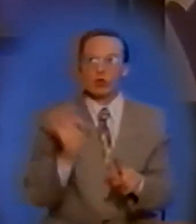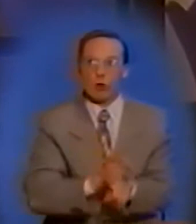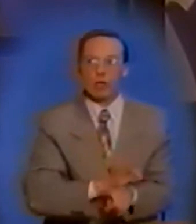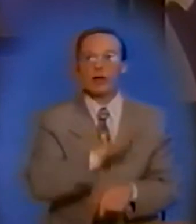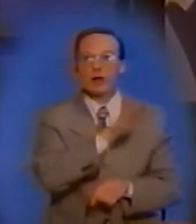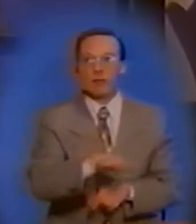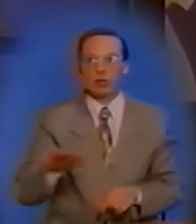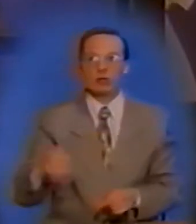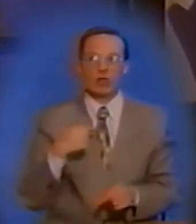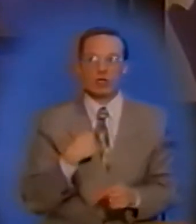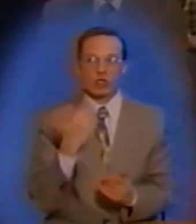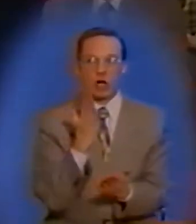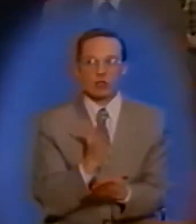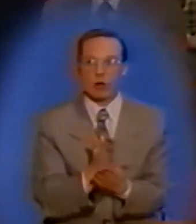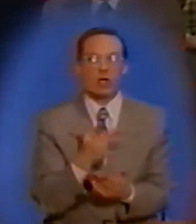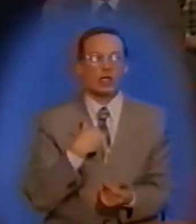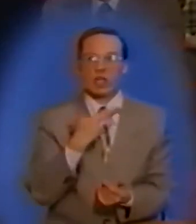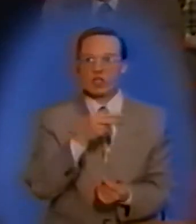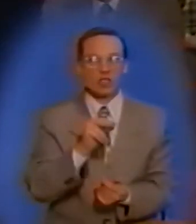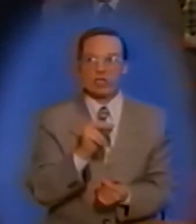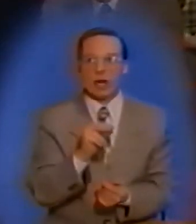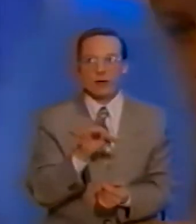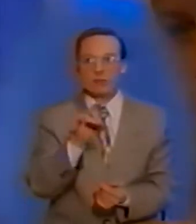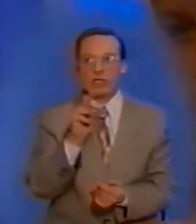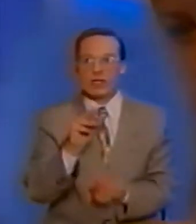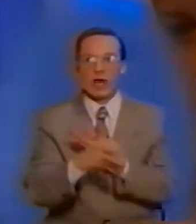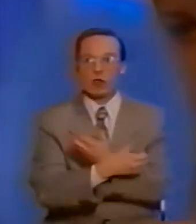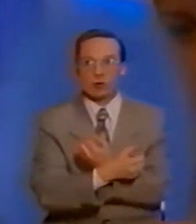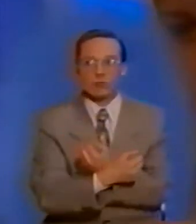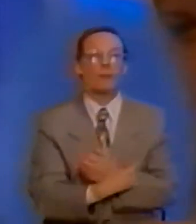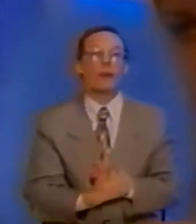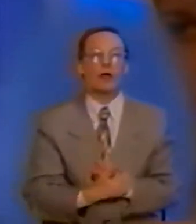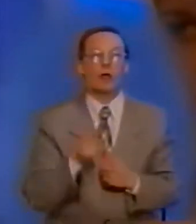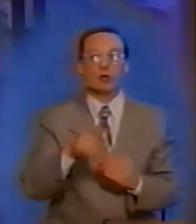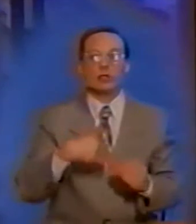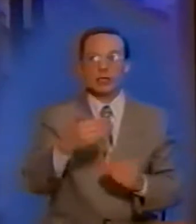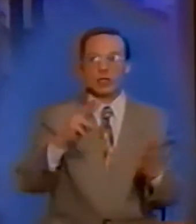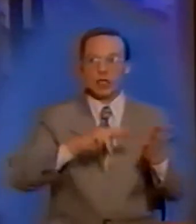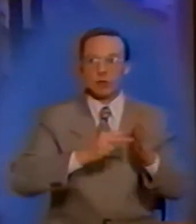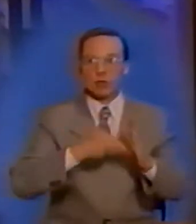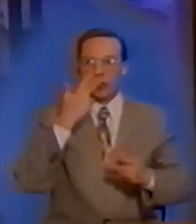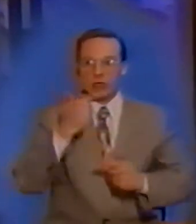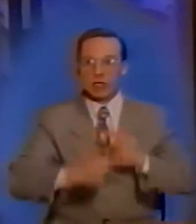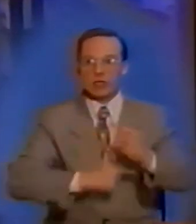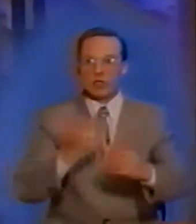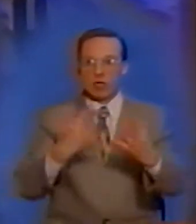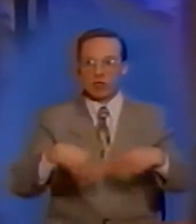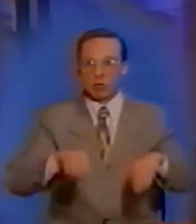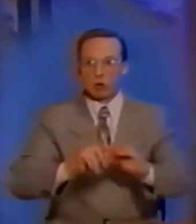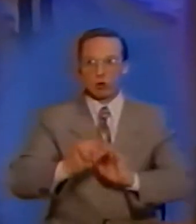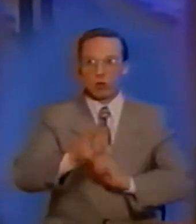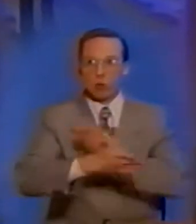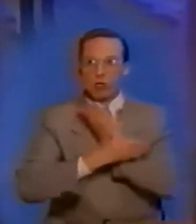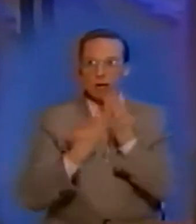vaikus. Kad aš nesu gėjas. Žodžiu, jūsų ateities planuose tradicinės šeimos sukūrimo